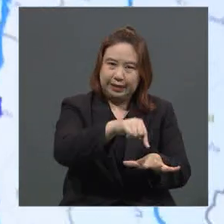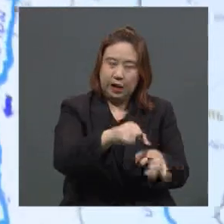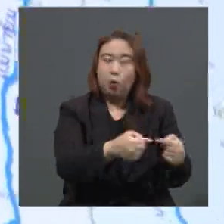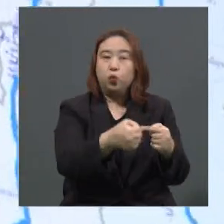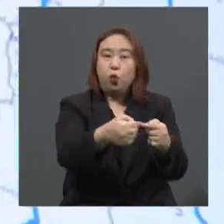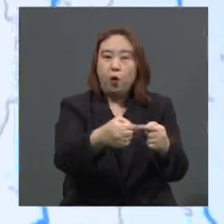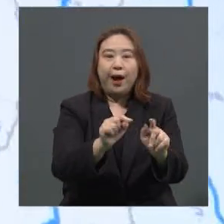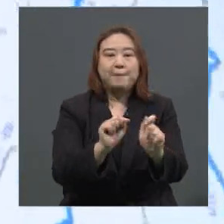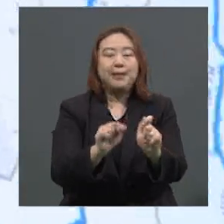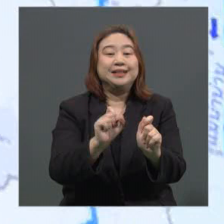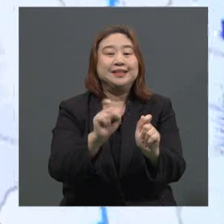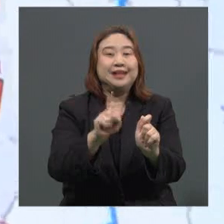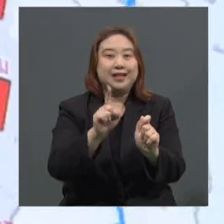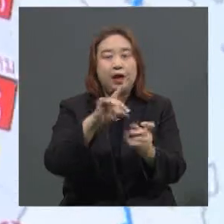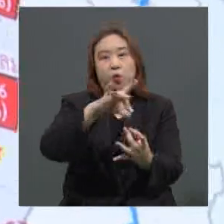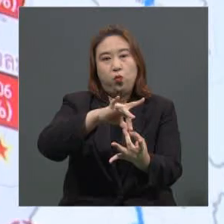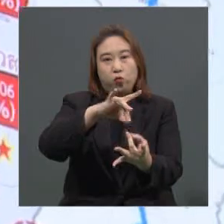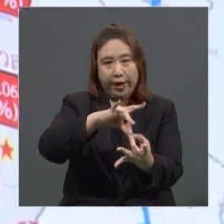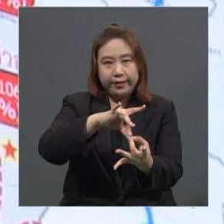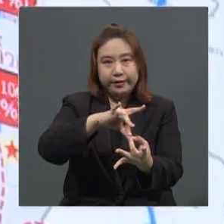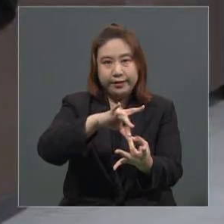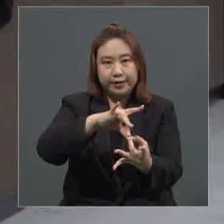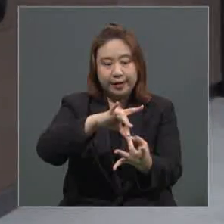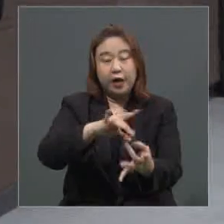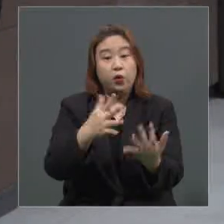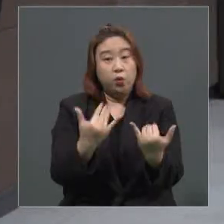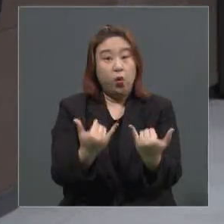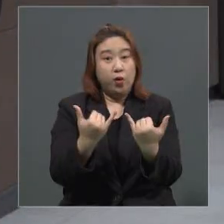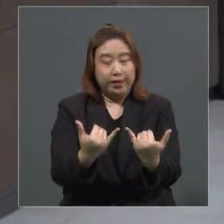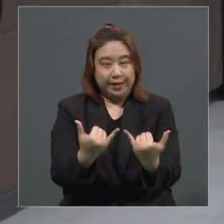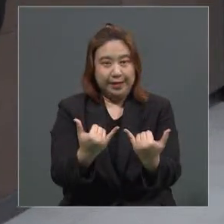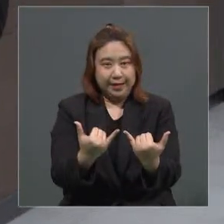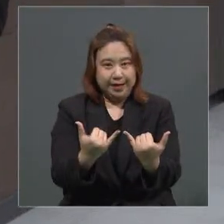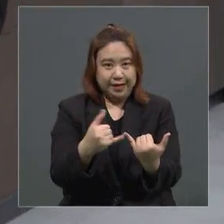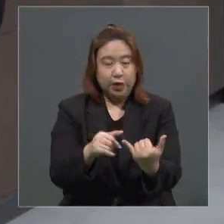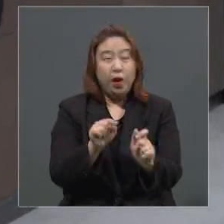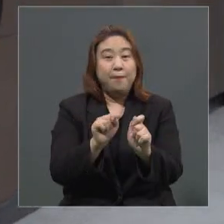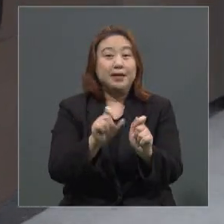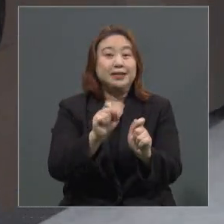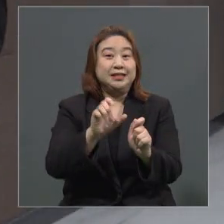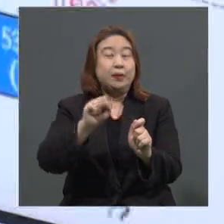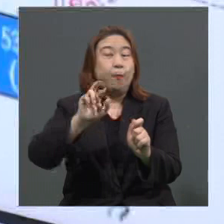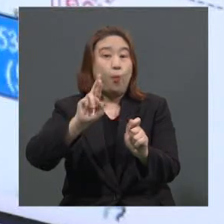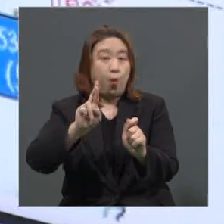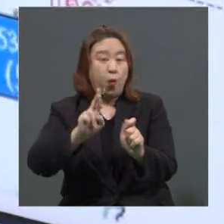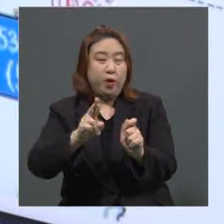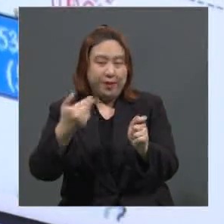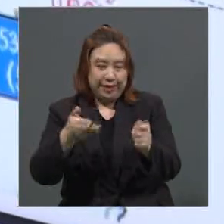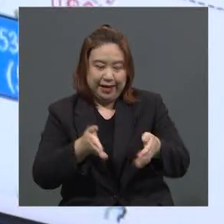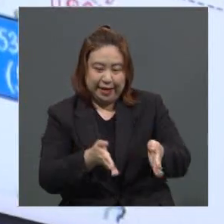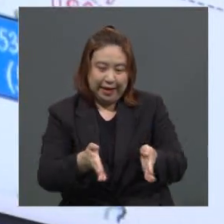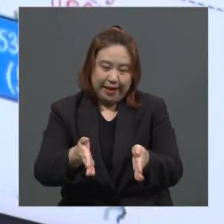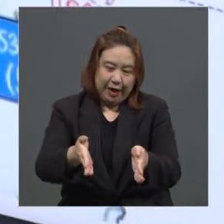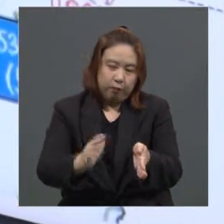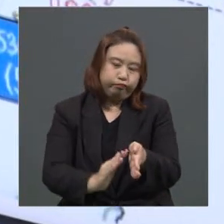ที่อำเภอศรีสัชนาลัยของจังหวัดสุโขทัยขณะนี้คันลุ่มต่ำในอำเภอศรีสำโรงอยู่ในสภาพชำรุดบางจุดก็ล้นต